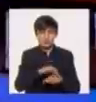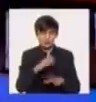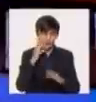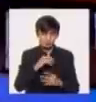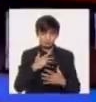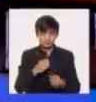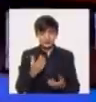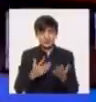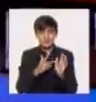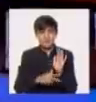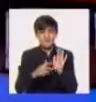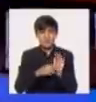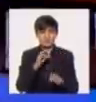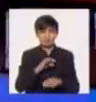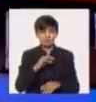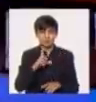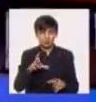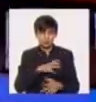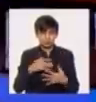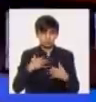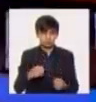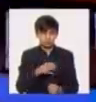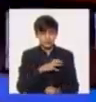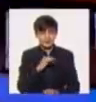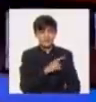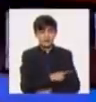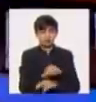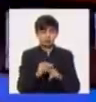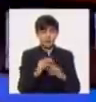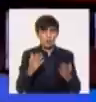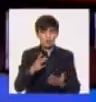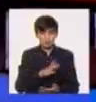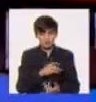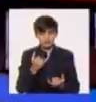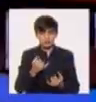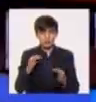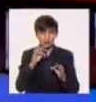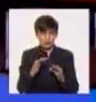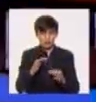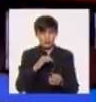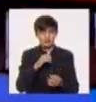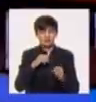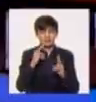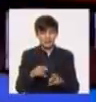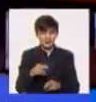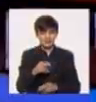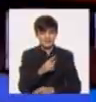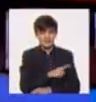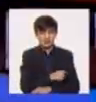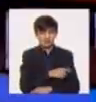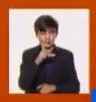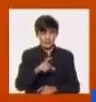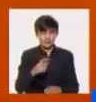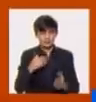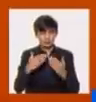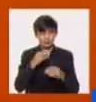емделіп ауруханадан шыққан Алматыда дәрігерлер қандай әдіс қолдануда? Бүгін біз студияда осы сауалдарға арнайы маманмен бірге жауап іздейтін